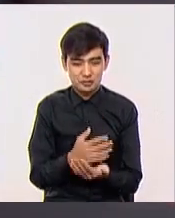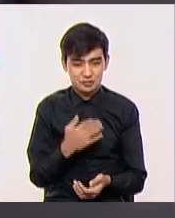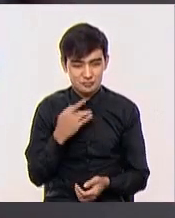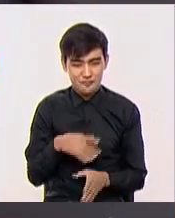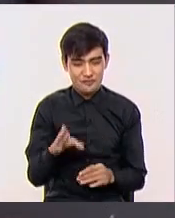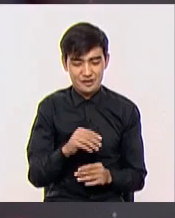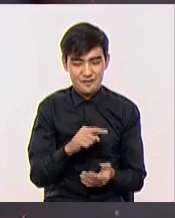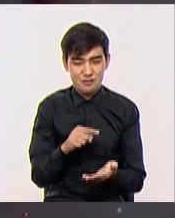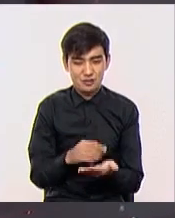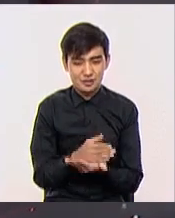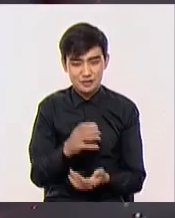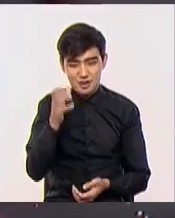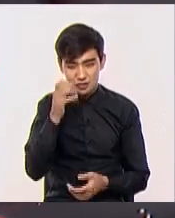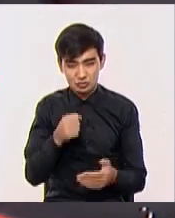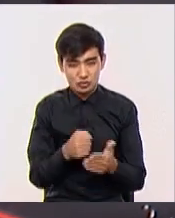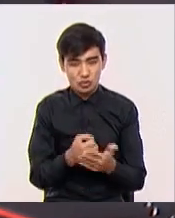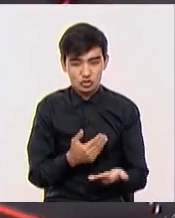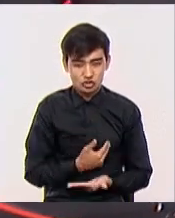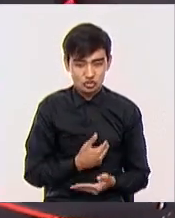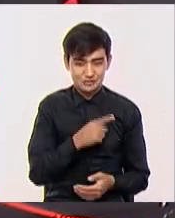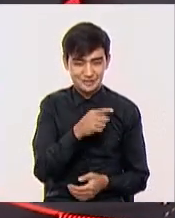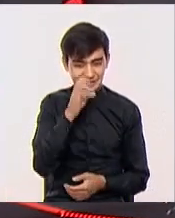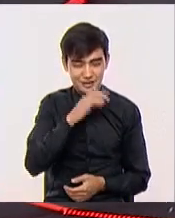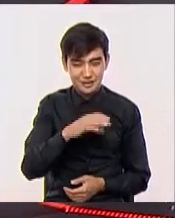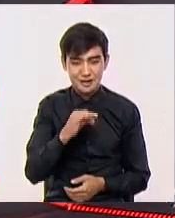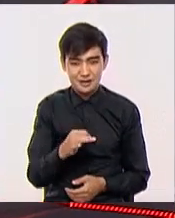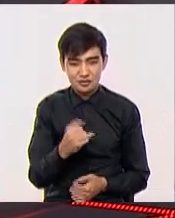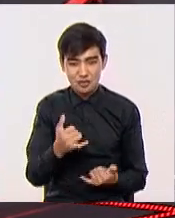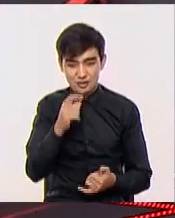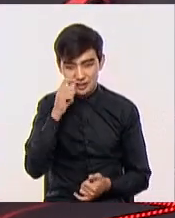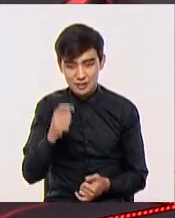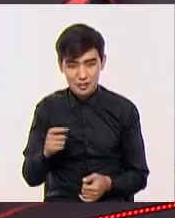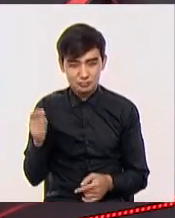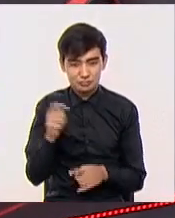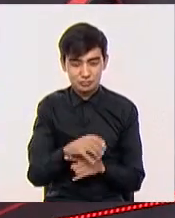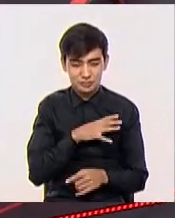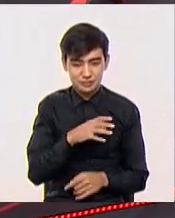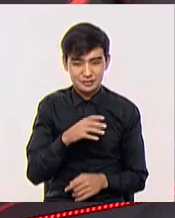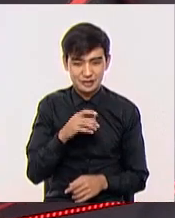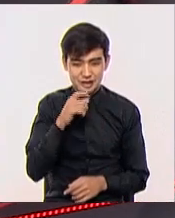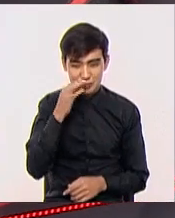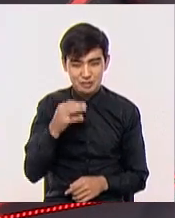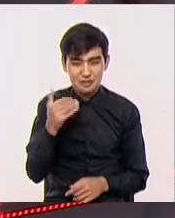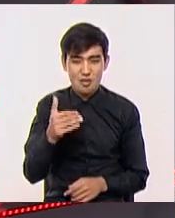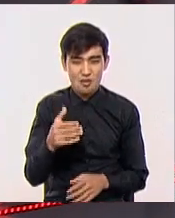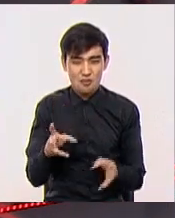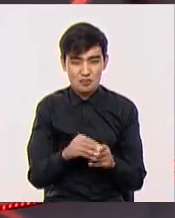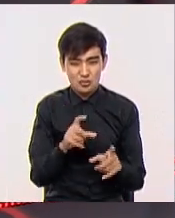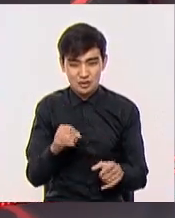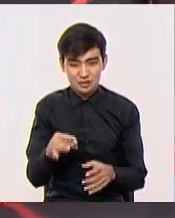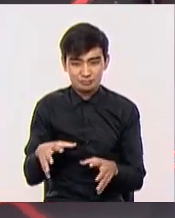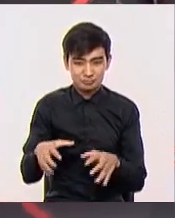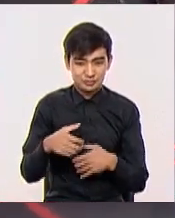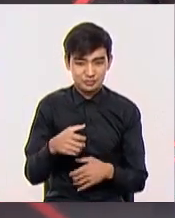абсолютно все от политиков до самих жительниц этой страны сегодня в германию прибыл борт с немецкими гражданами которые взяли собой из